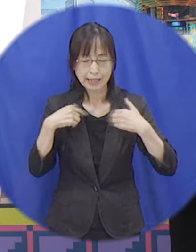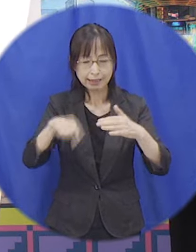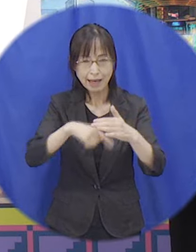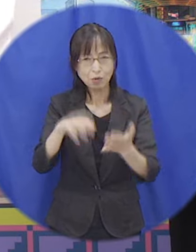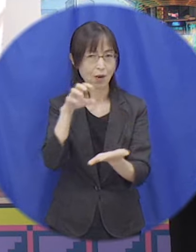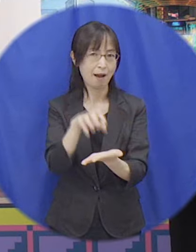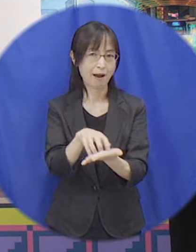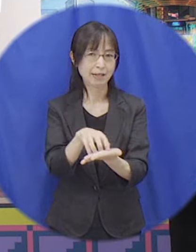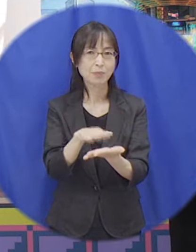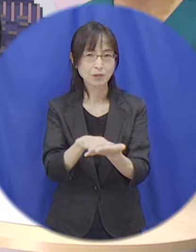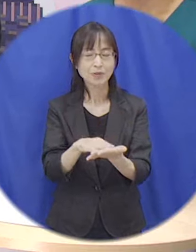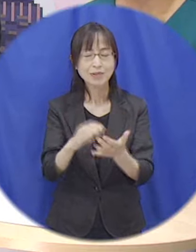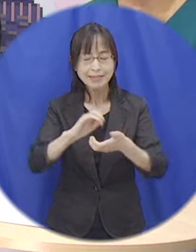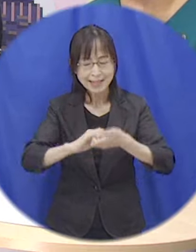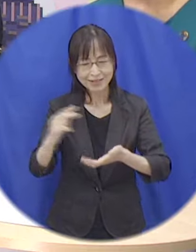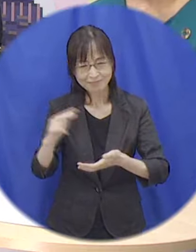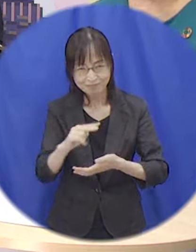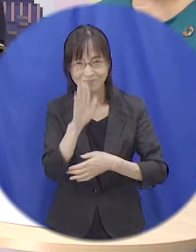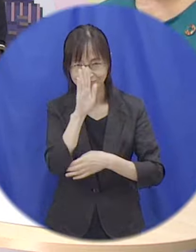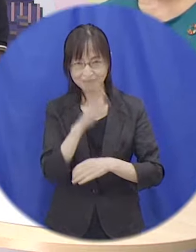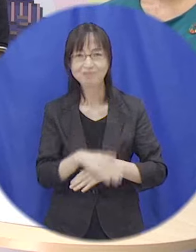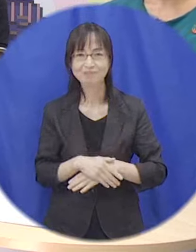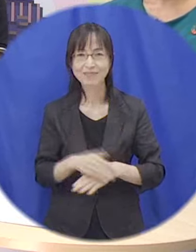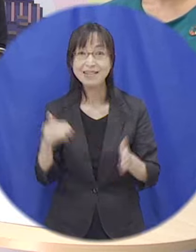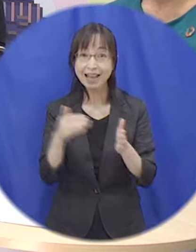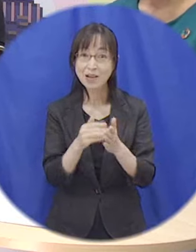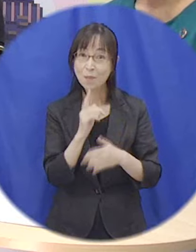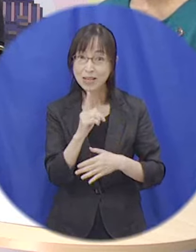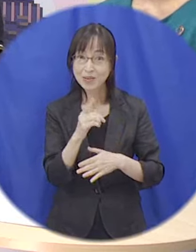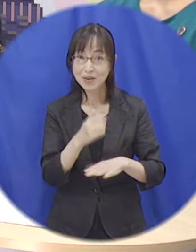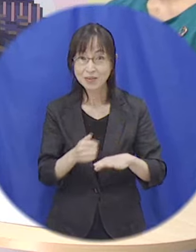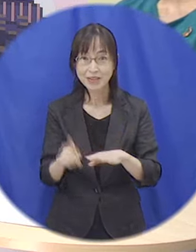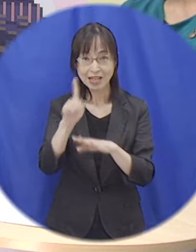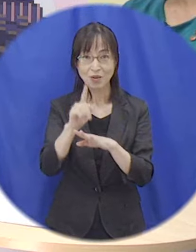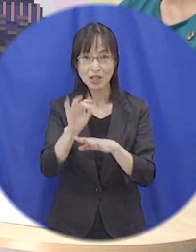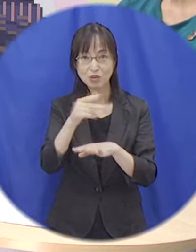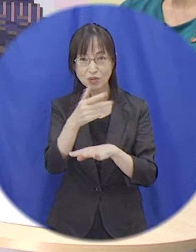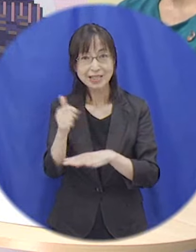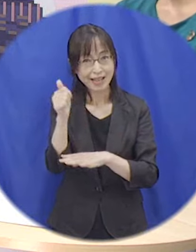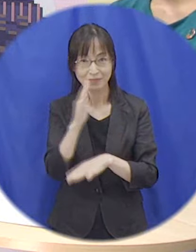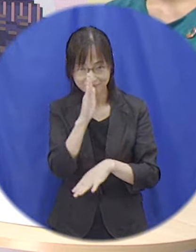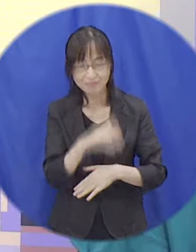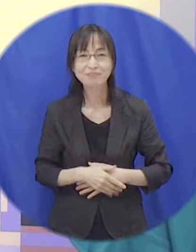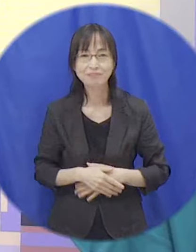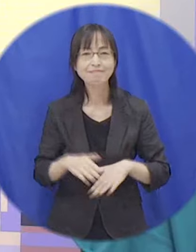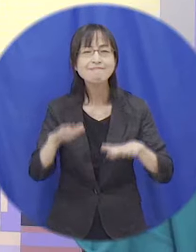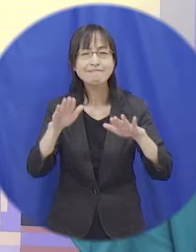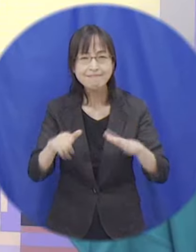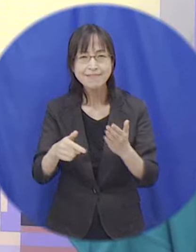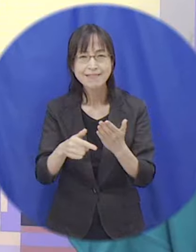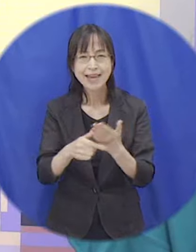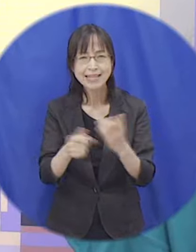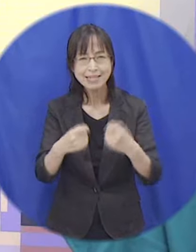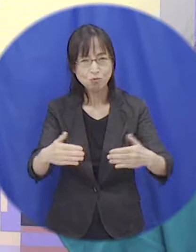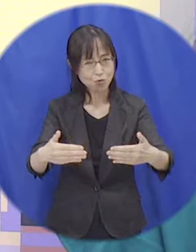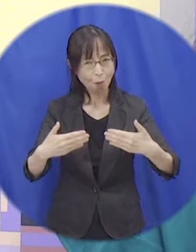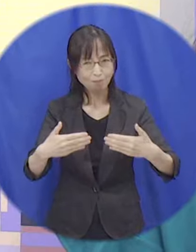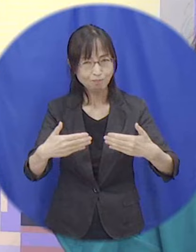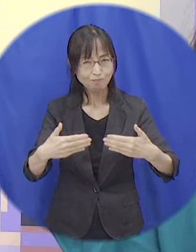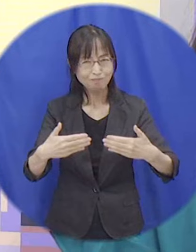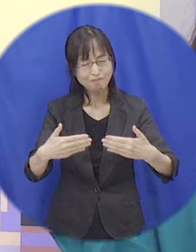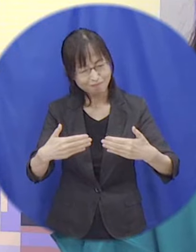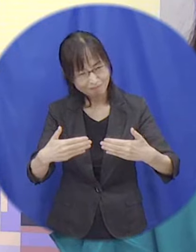覧ください。 では最後にメッセージを代表して辻さん、お願いいたします。 本日は駅袋という、キ